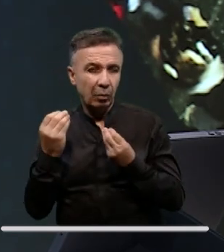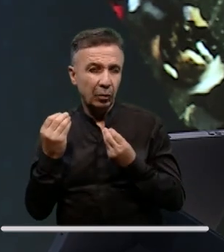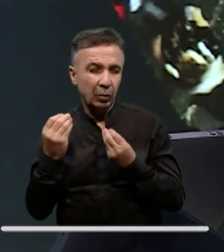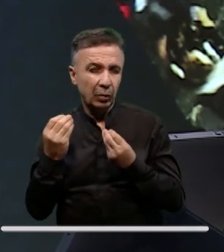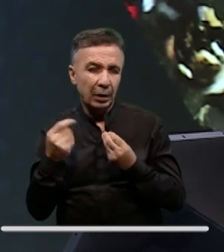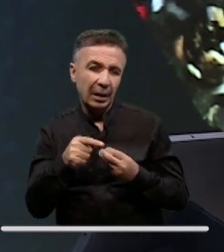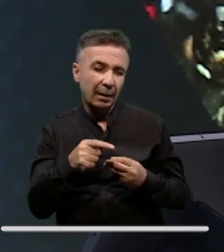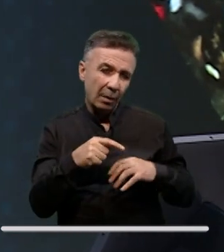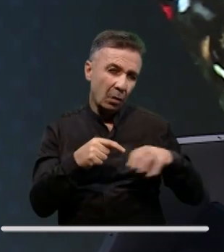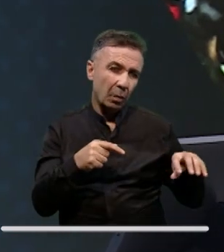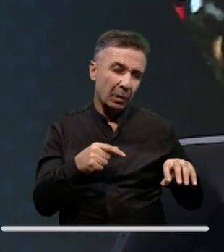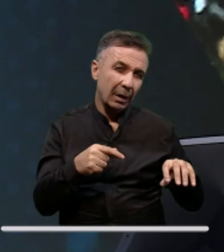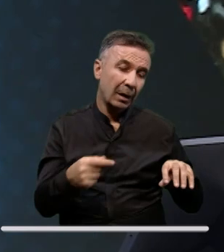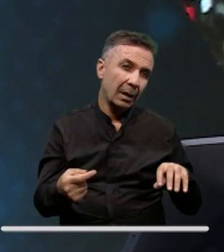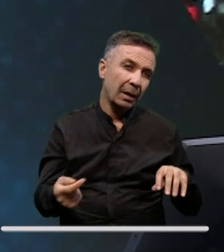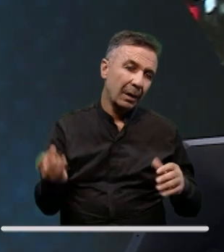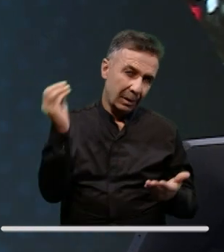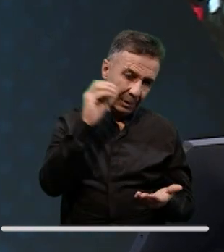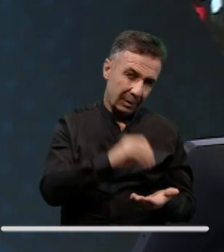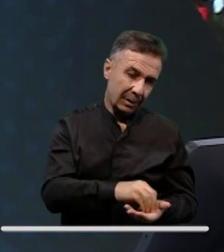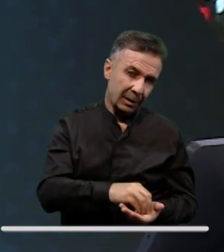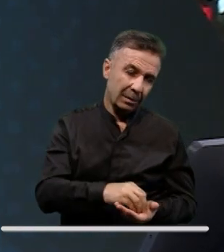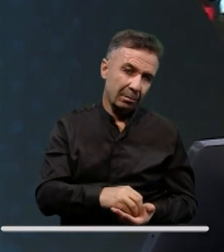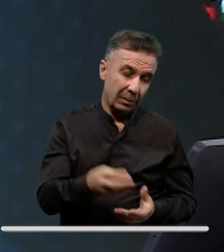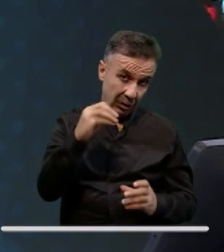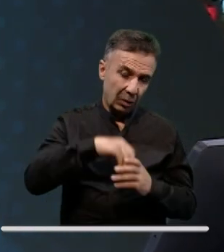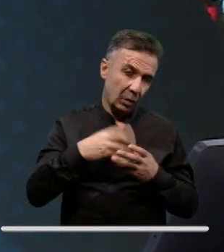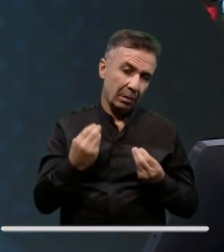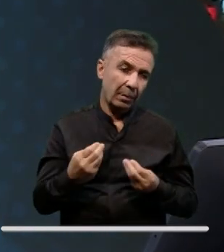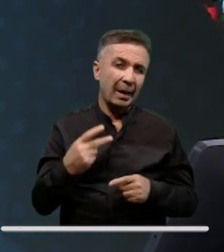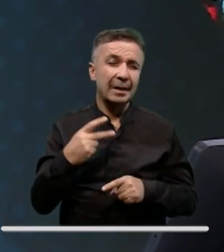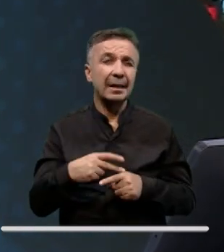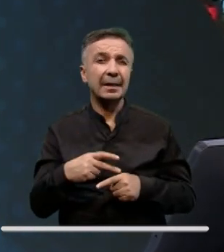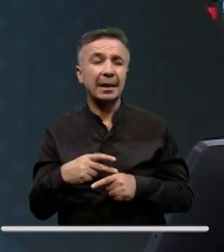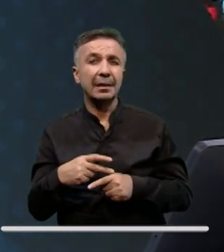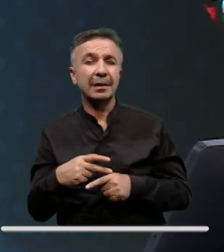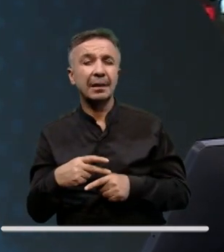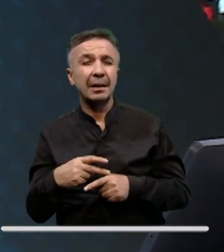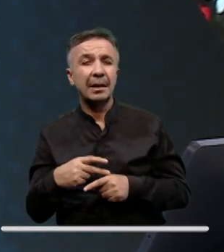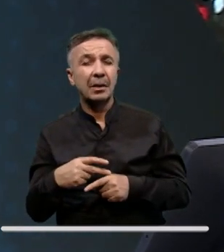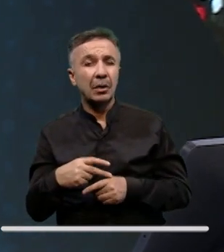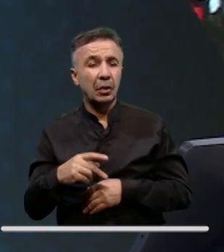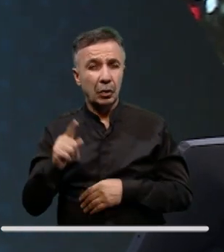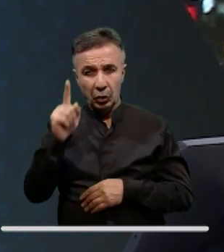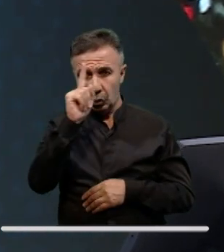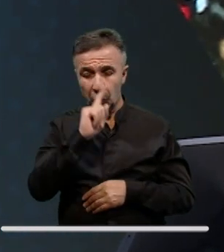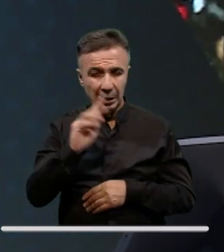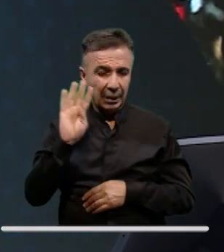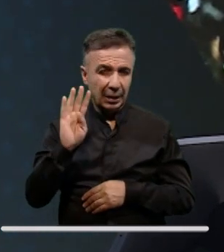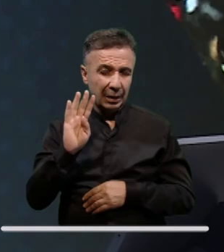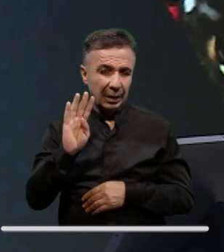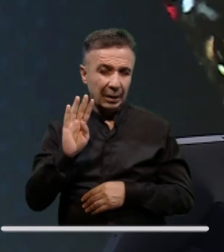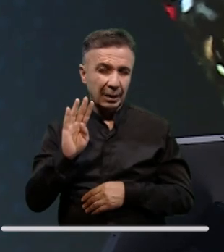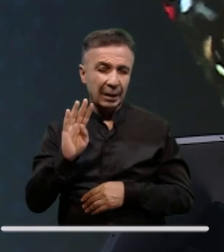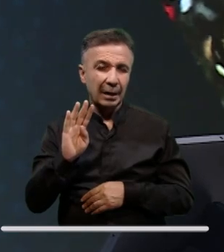dahil edecek mi sorunun Özünde şunu sormak istemiş aslında ya ben zekat mükellefi miyim % 40'lık bölüm Nisab aşıyor ama %